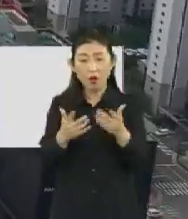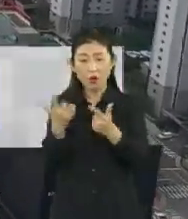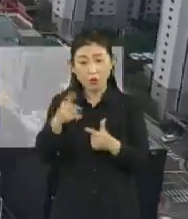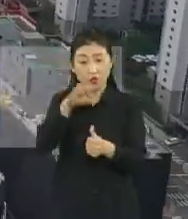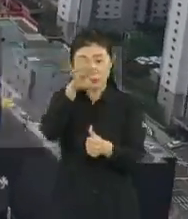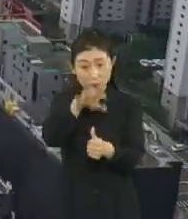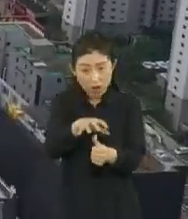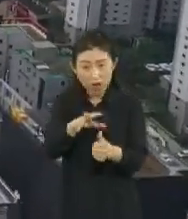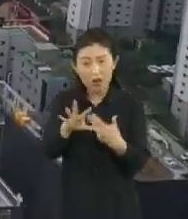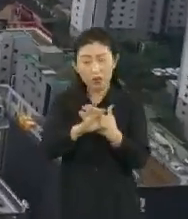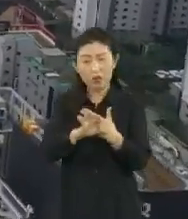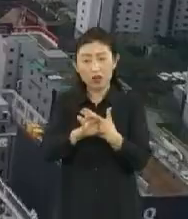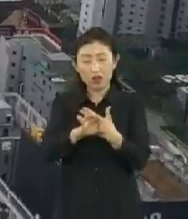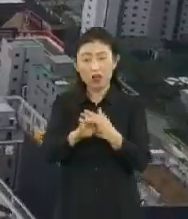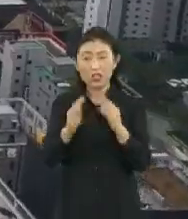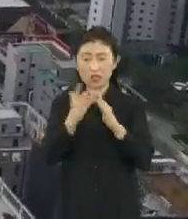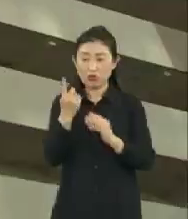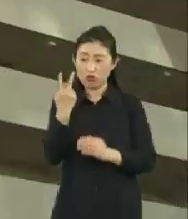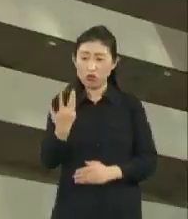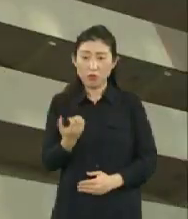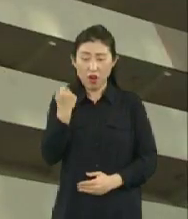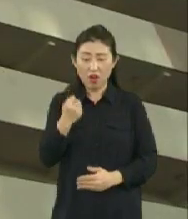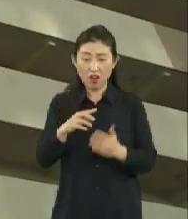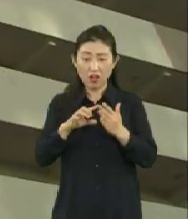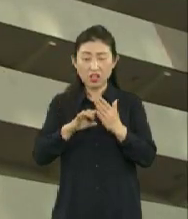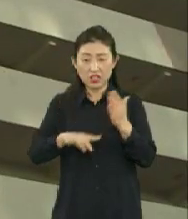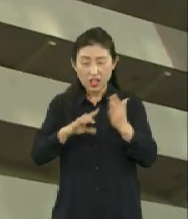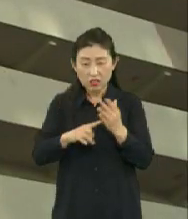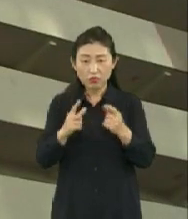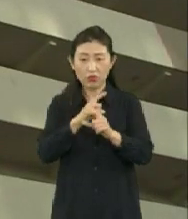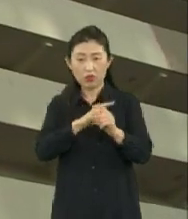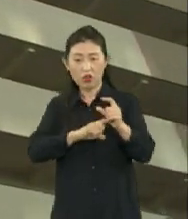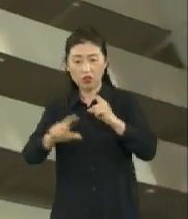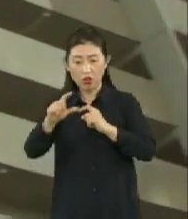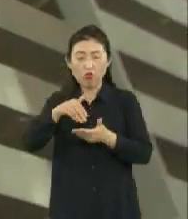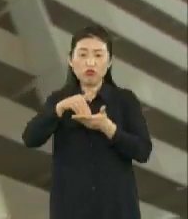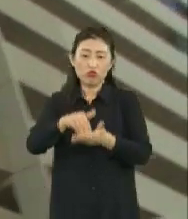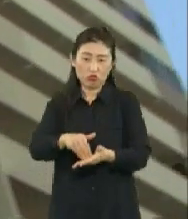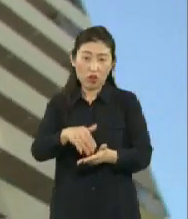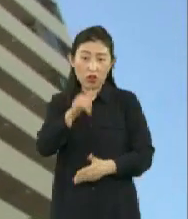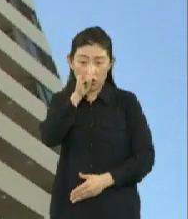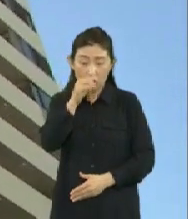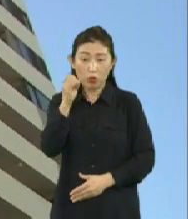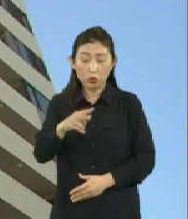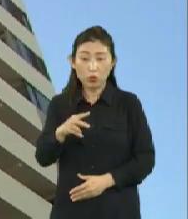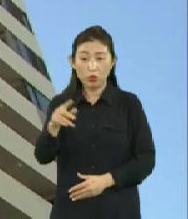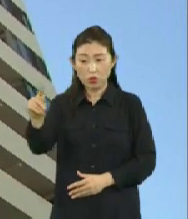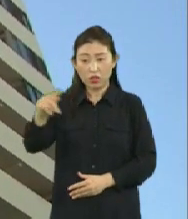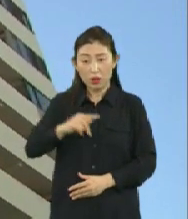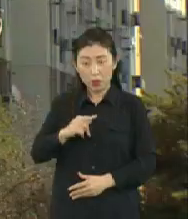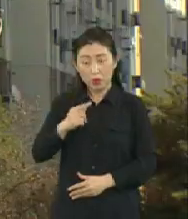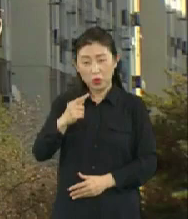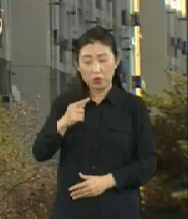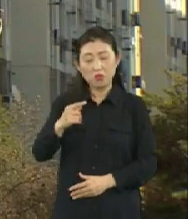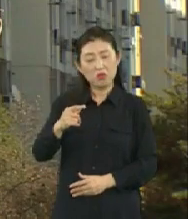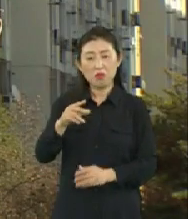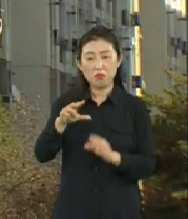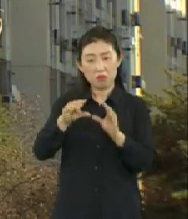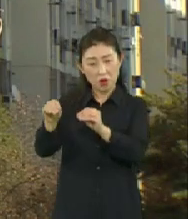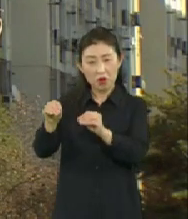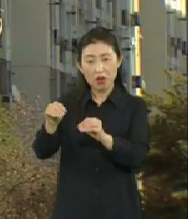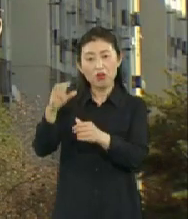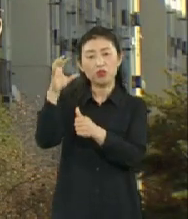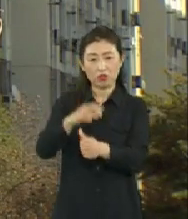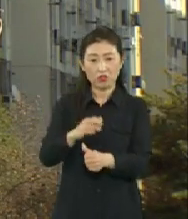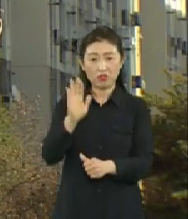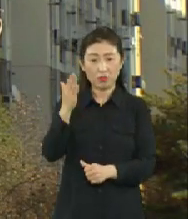지역으로 지정되면 2주택 보유 가구부터 취득세와 양도소득세가 중과되며 주택담보대출 금지 등 규제를 받게